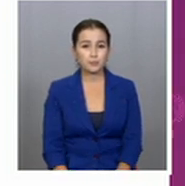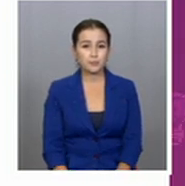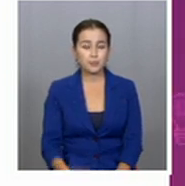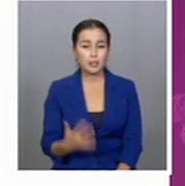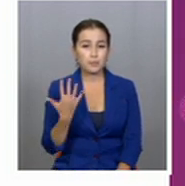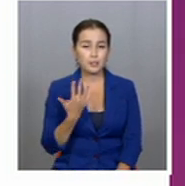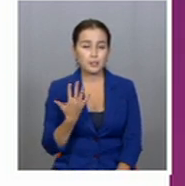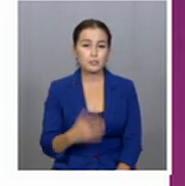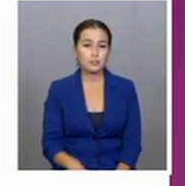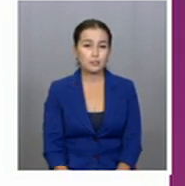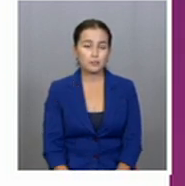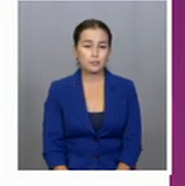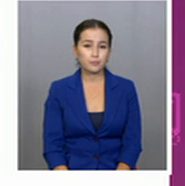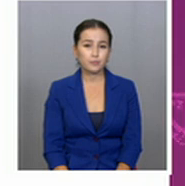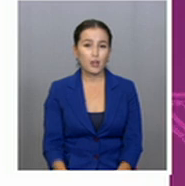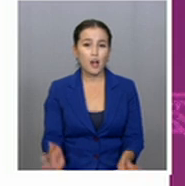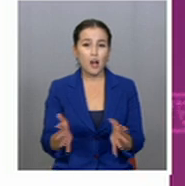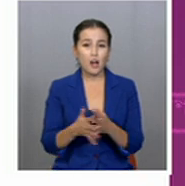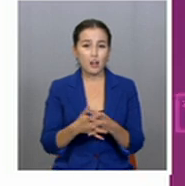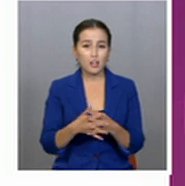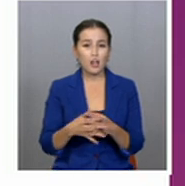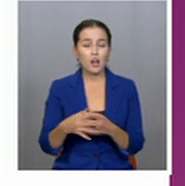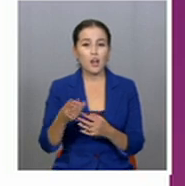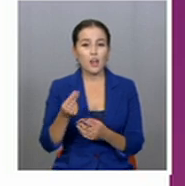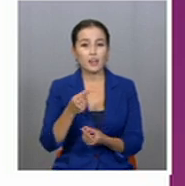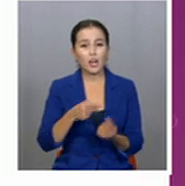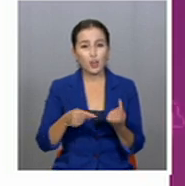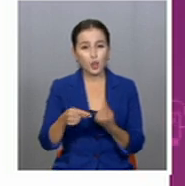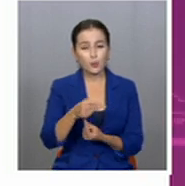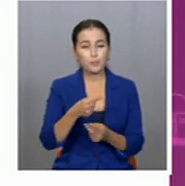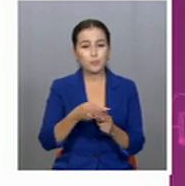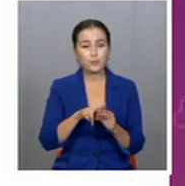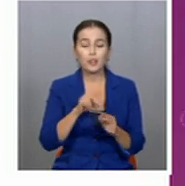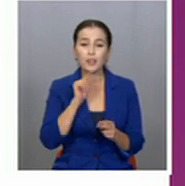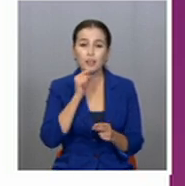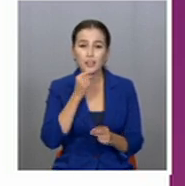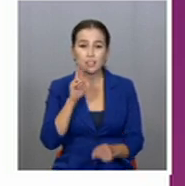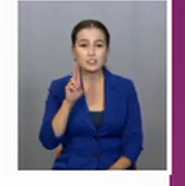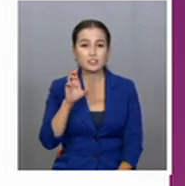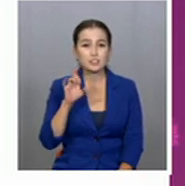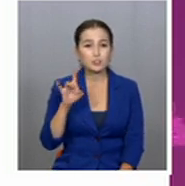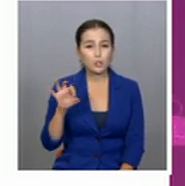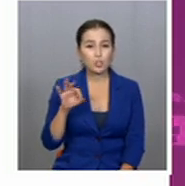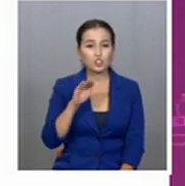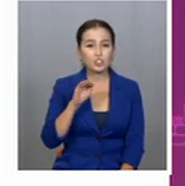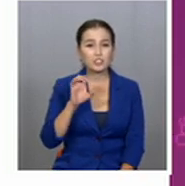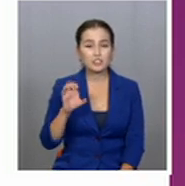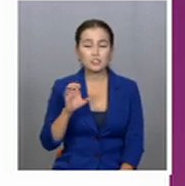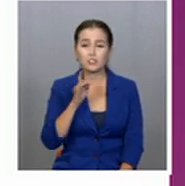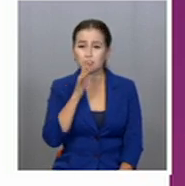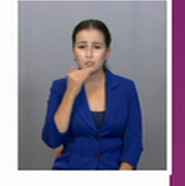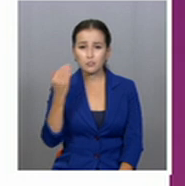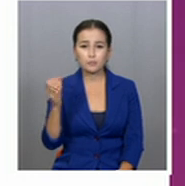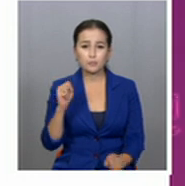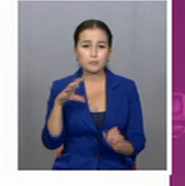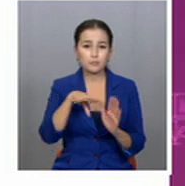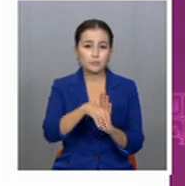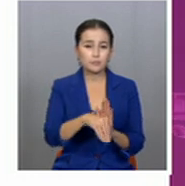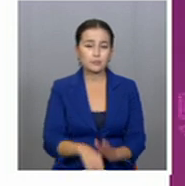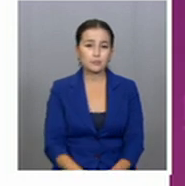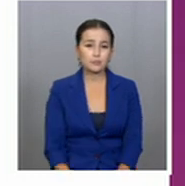Бесінші, аралас экономика үлгісіне КСРО-дағы жес кезеңін жатқызуға болады.